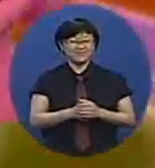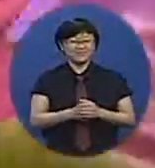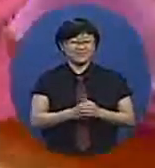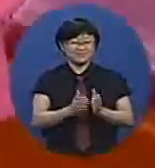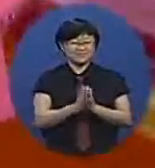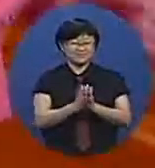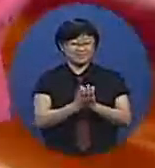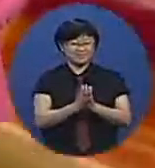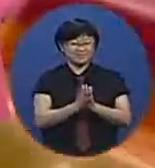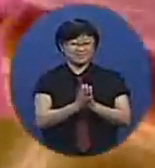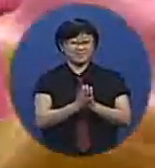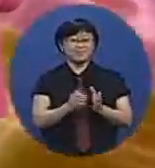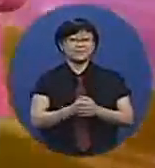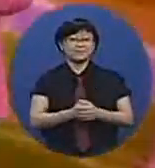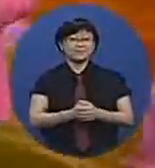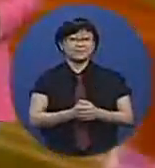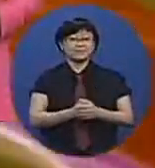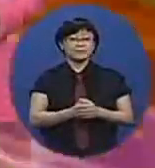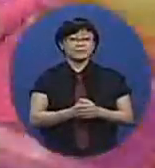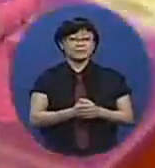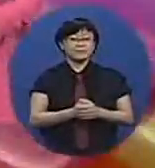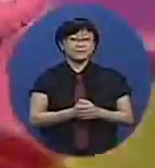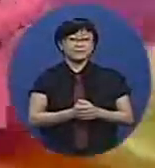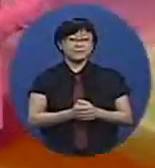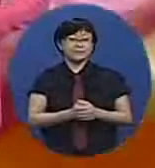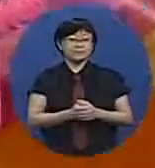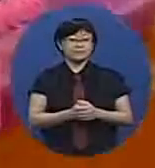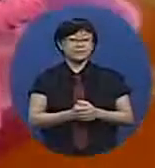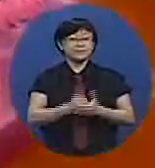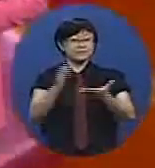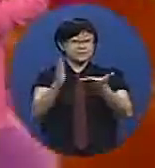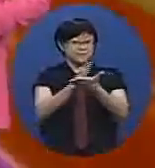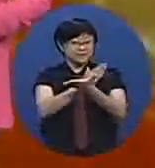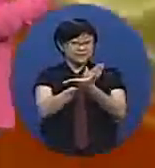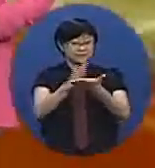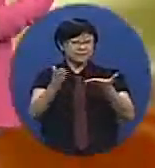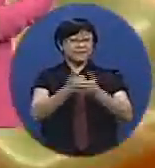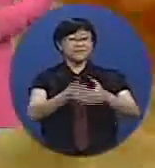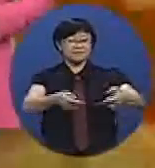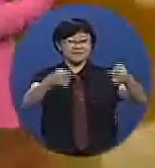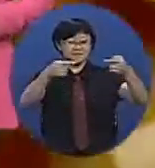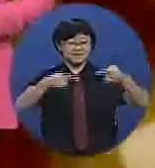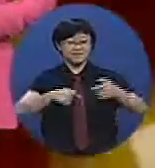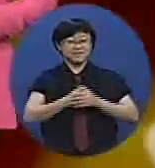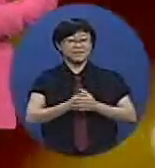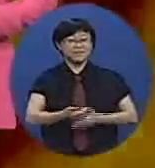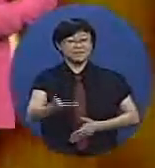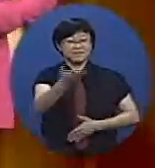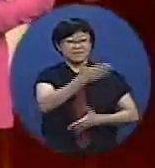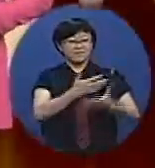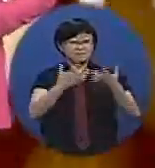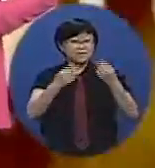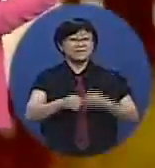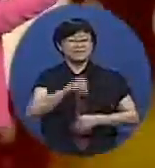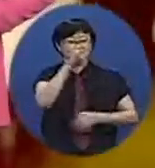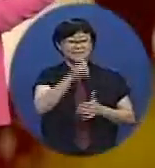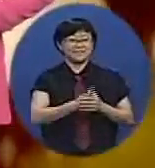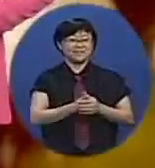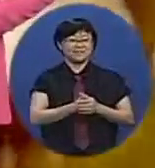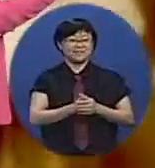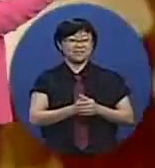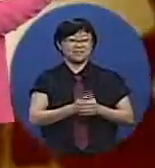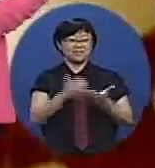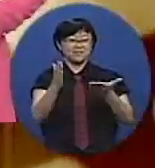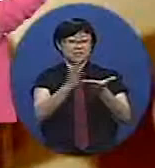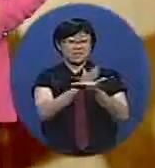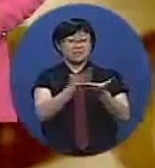네, 축하드리겠습니다. 수고하셨습니다. 아, 이렇게 나눔을 함께 하시는 네. 분들이 많이 계신데요.